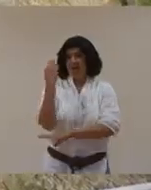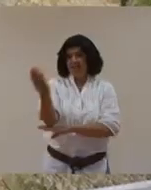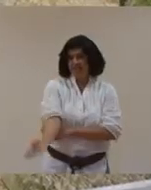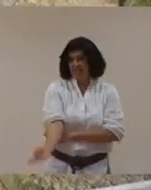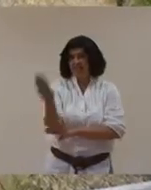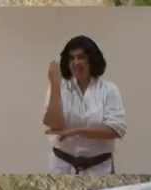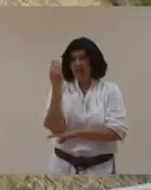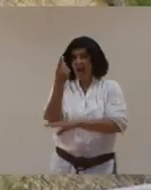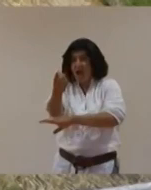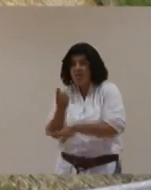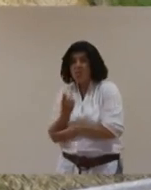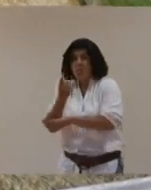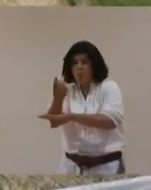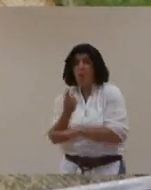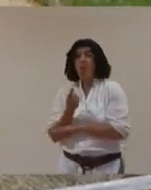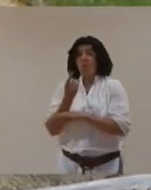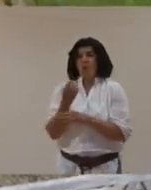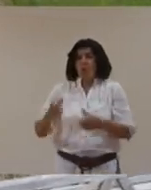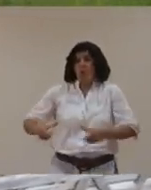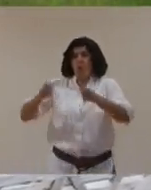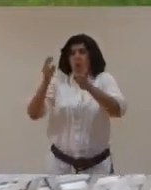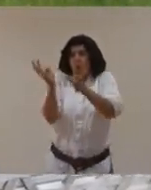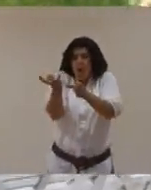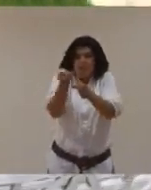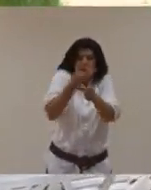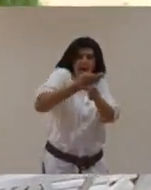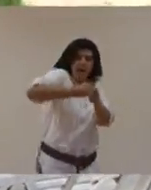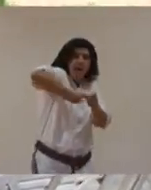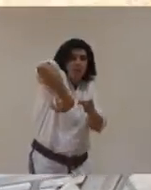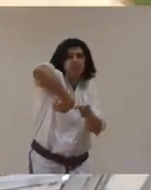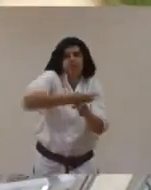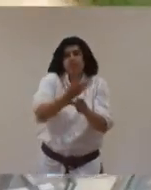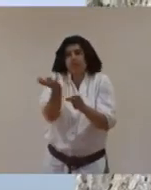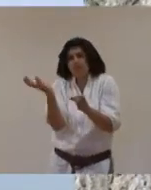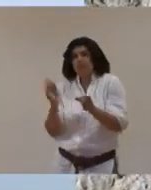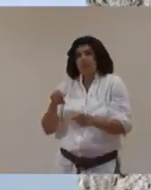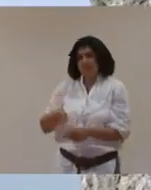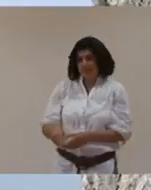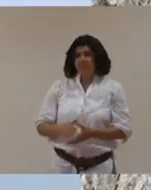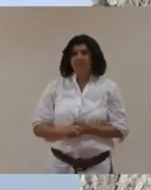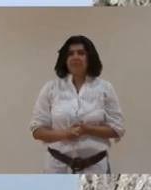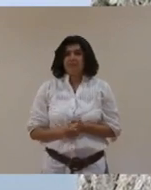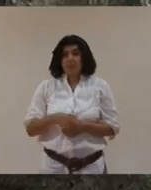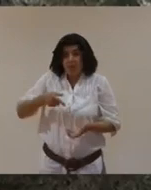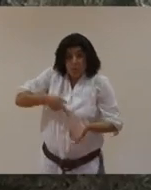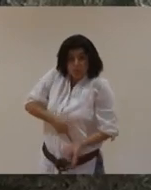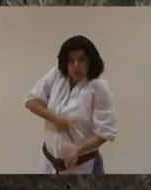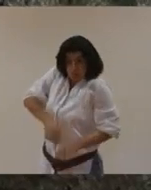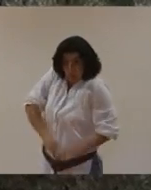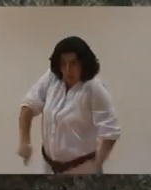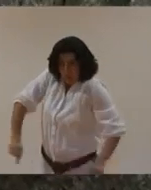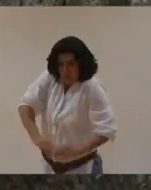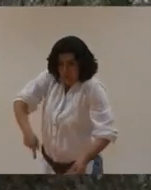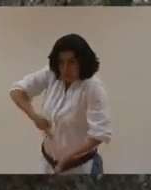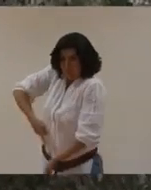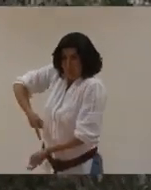Donc on retrouve Pont-le-Vie, Archère, Cannonière, Machicouli sur chemin de Ronde, Ourdage, Herse,